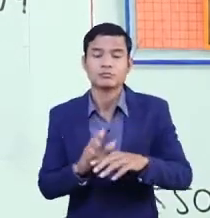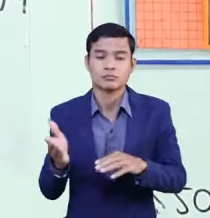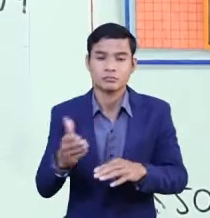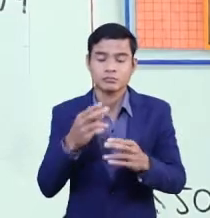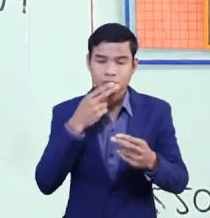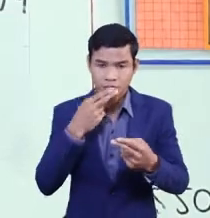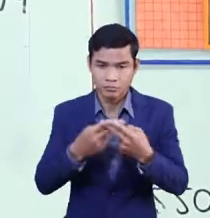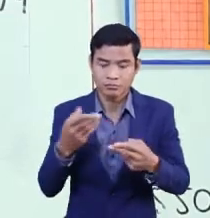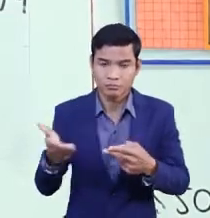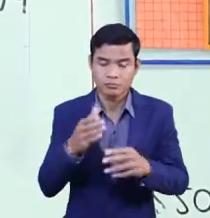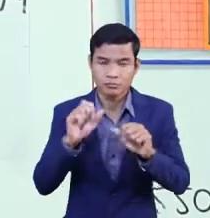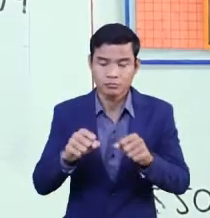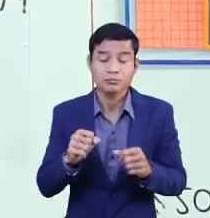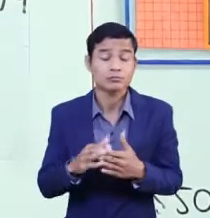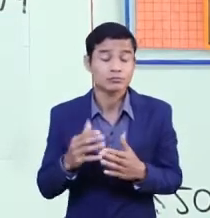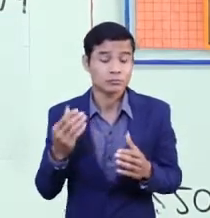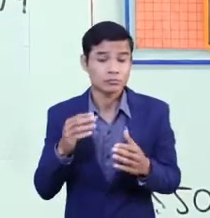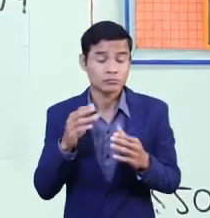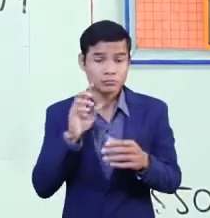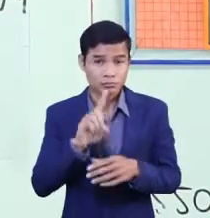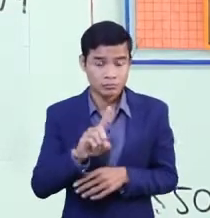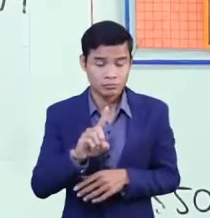ងអញ្ចឹងចម្លើយដែលយើងឃើញនៅសល់នេះគឺ